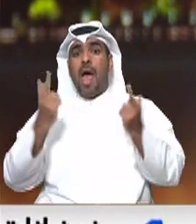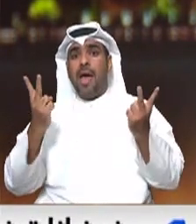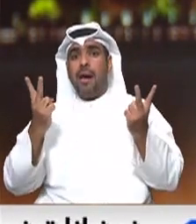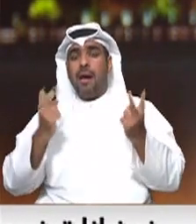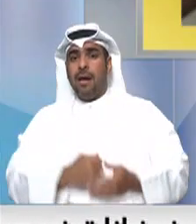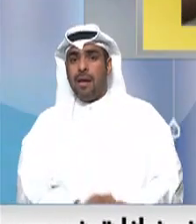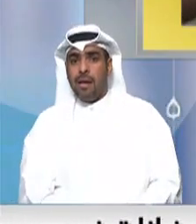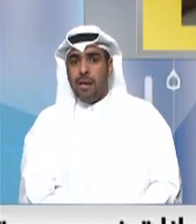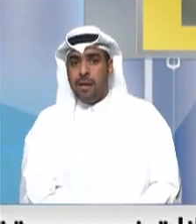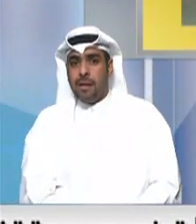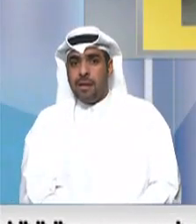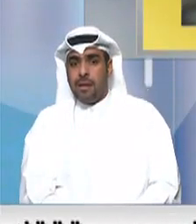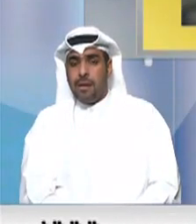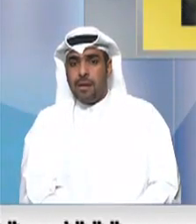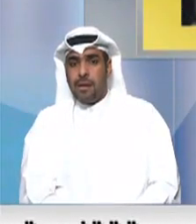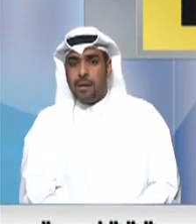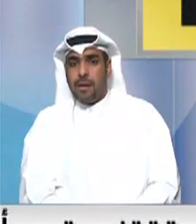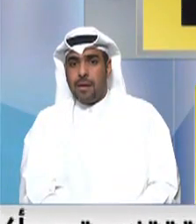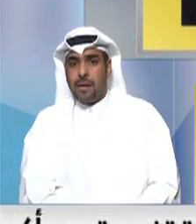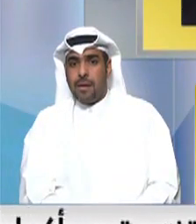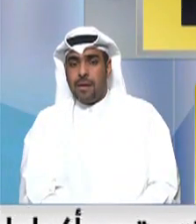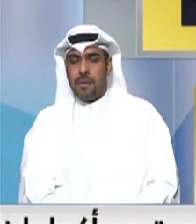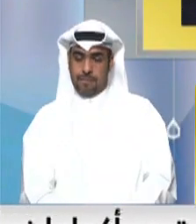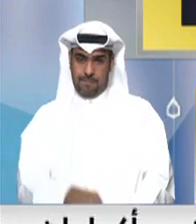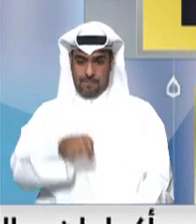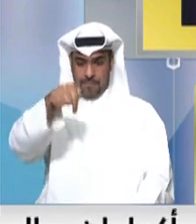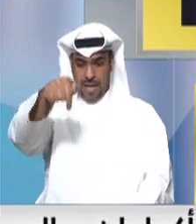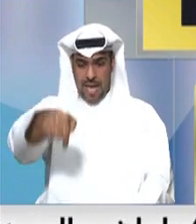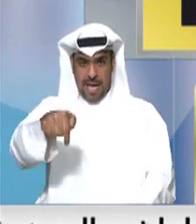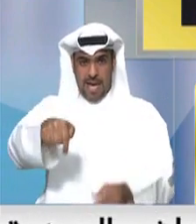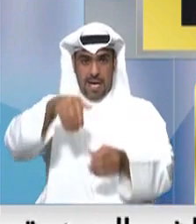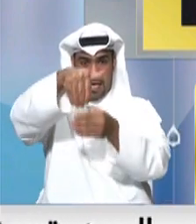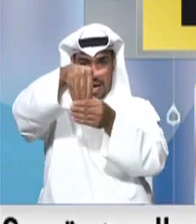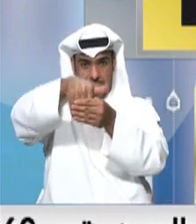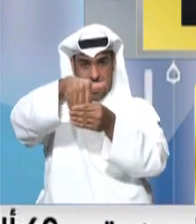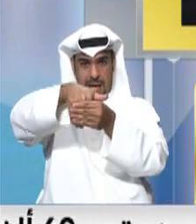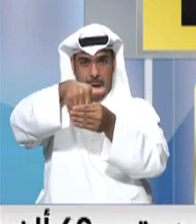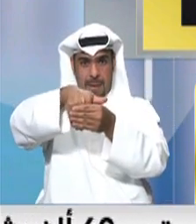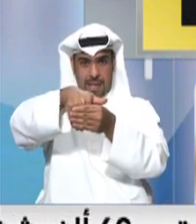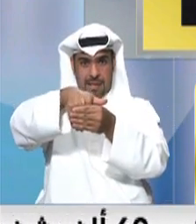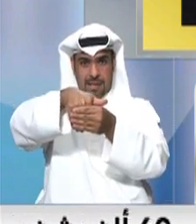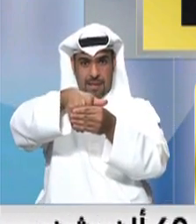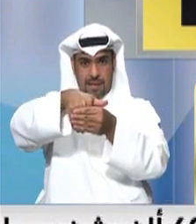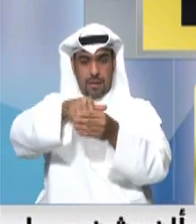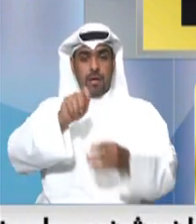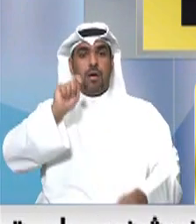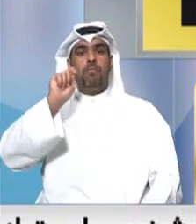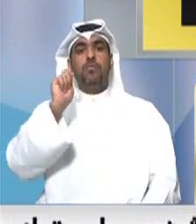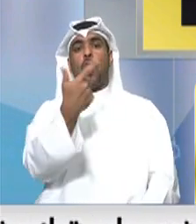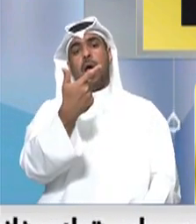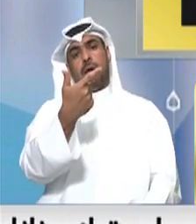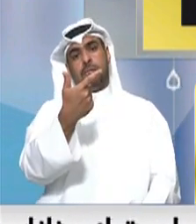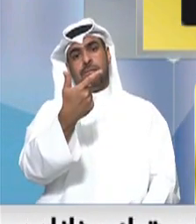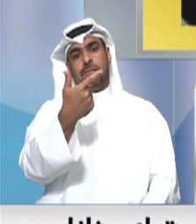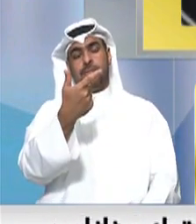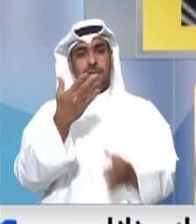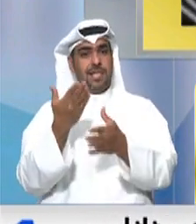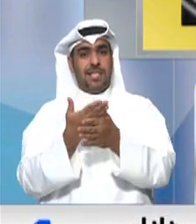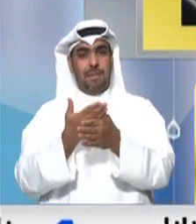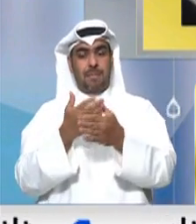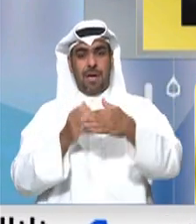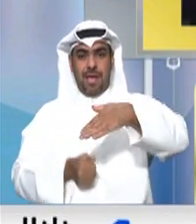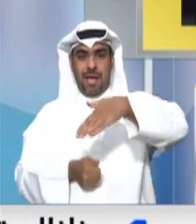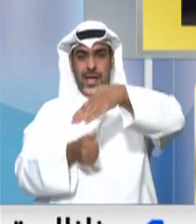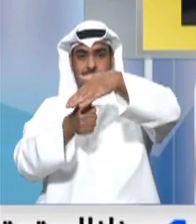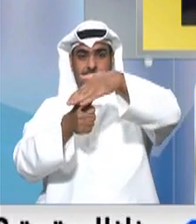أولا العجلة التي تمت بها، إذ أنها خلال أقل من حوالي 3 أسابيع أو 4 تم الإعلان لها وتم